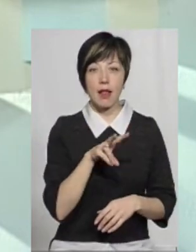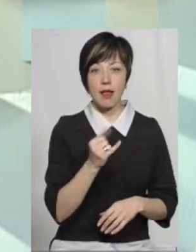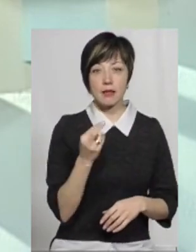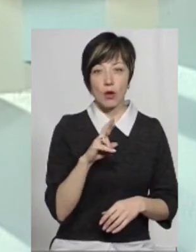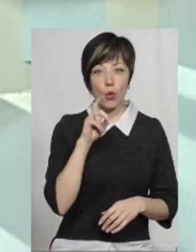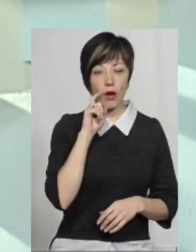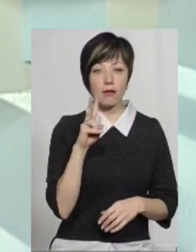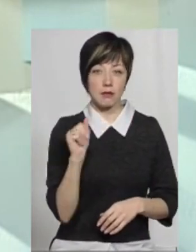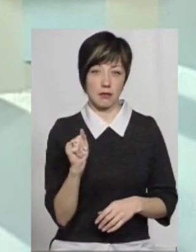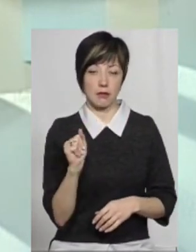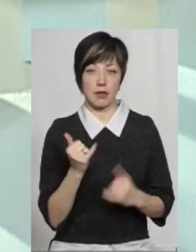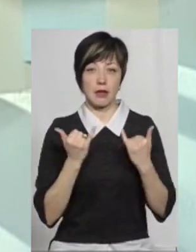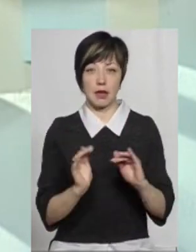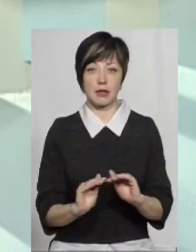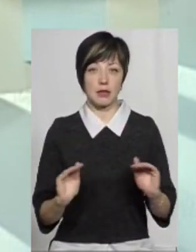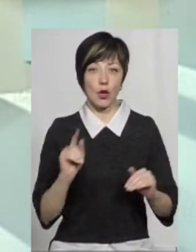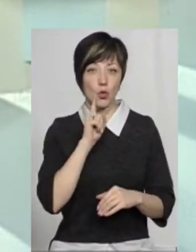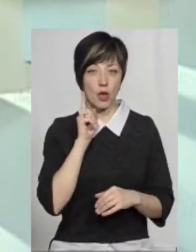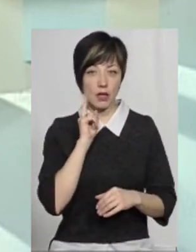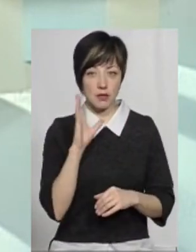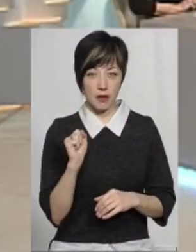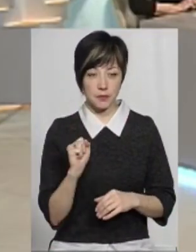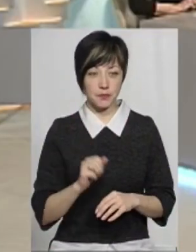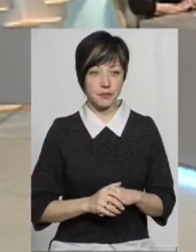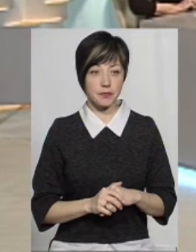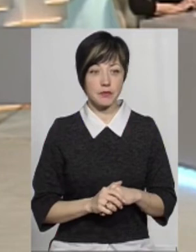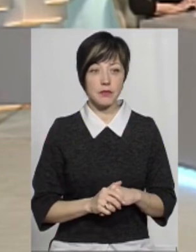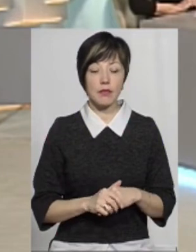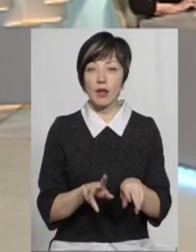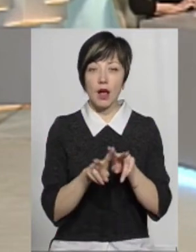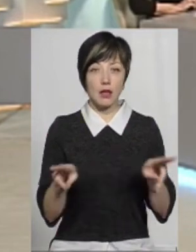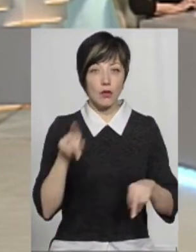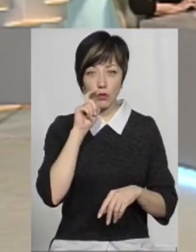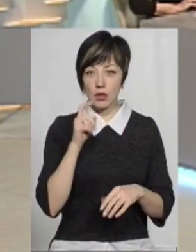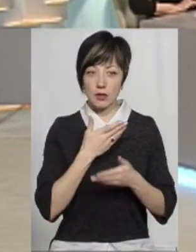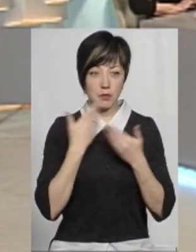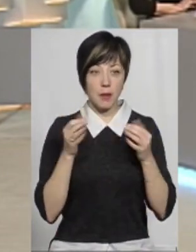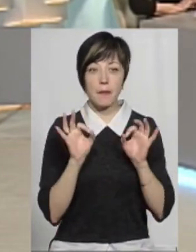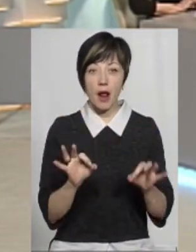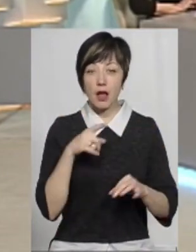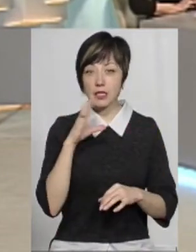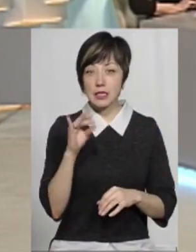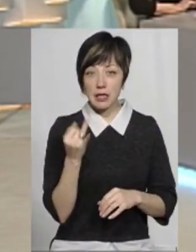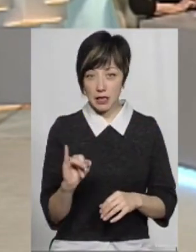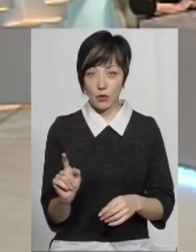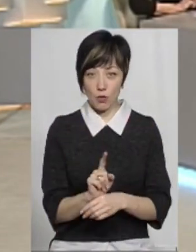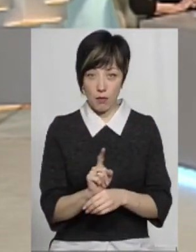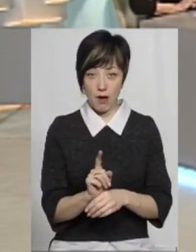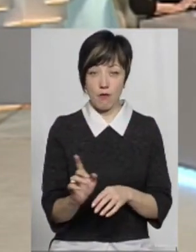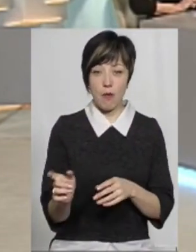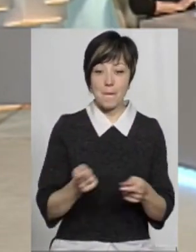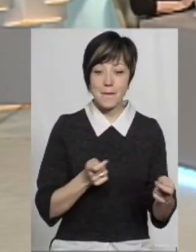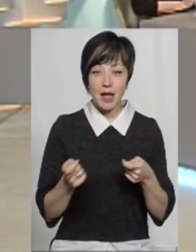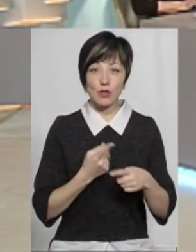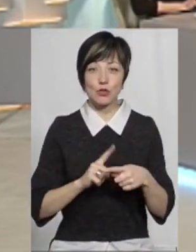Українки для дітей і юнацтва. Аналогів в Україні нема. Правильно каже Сергій, при нормальному